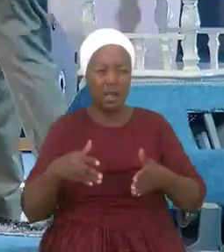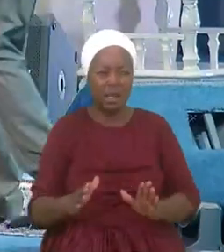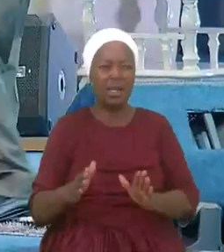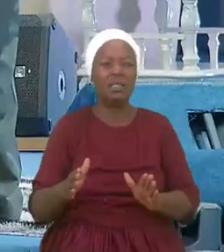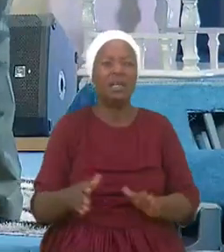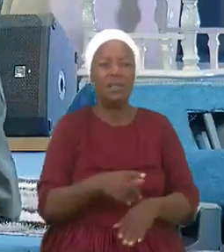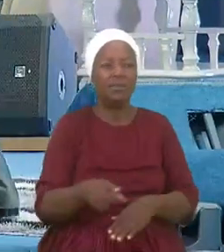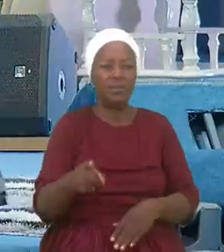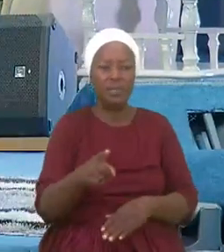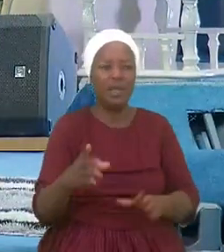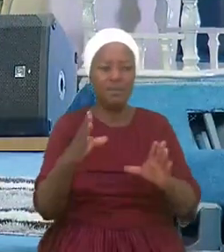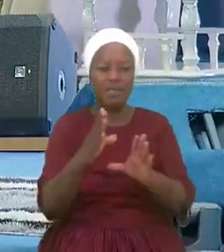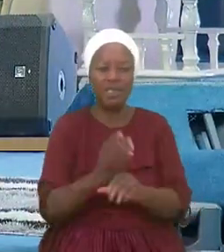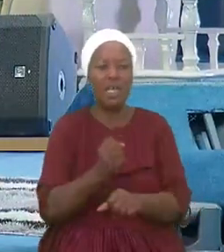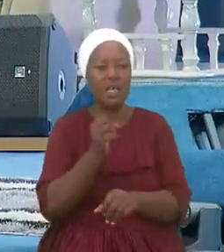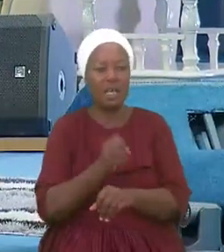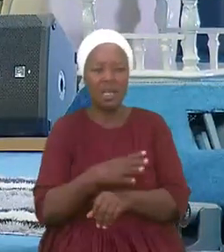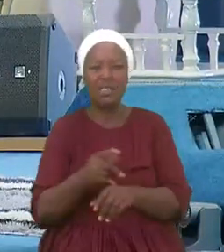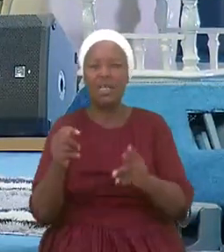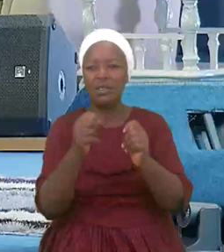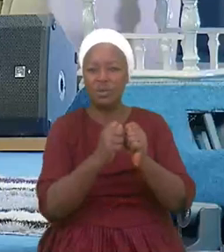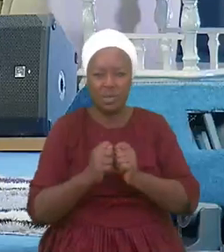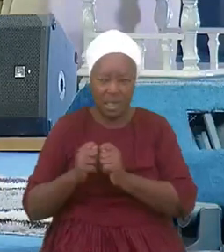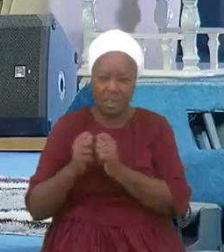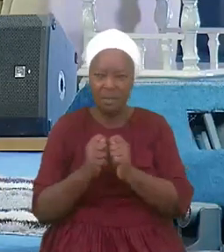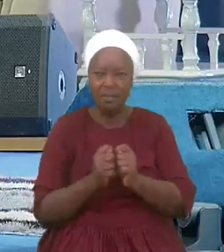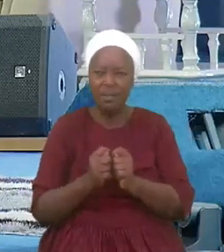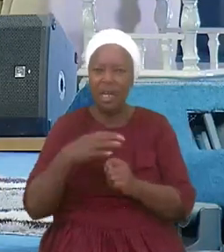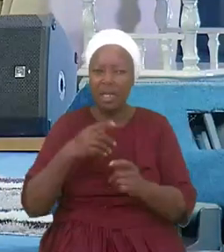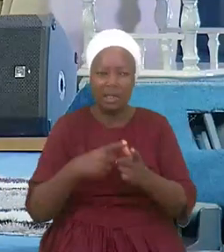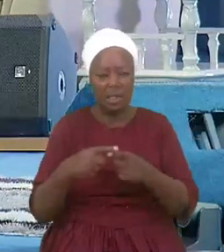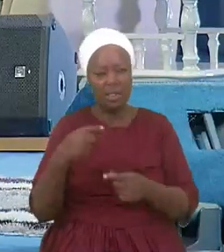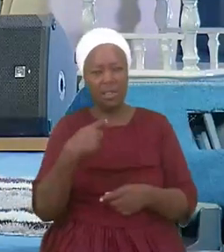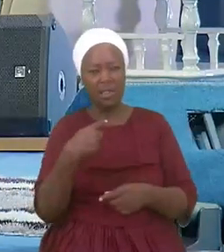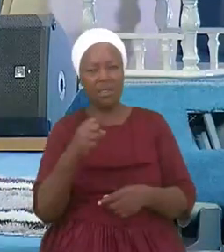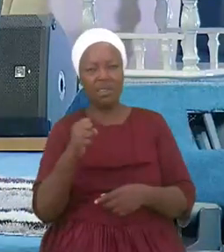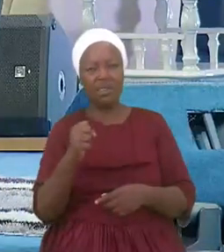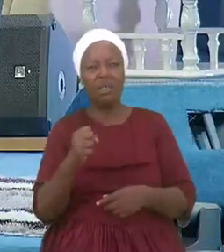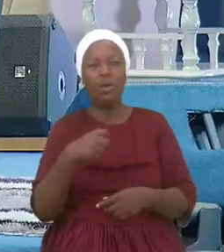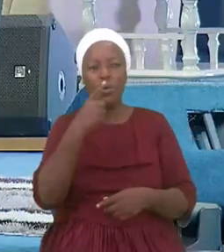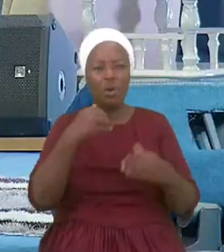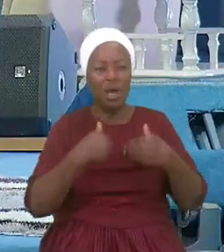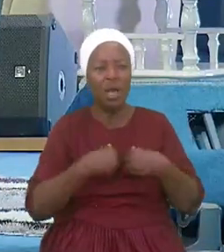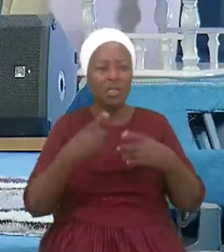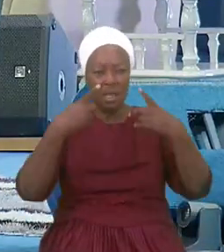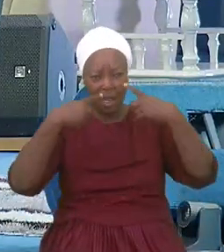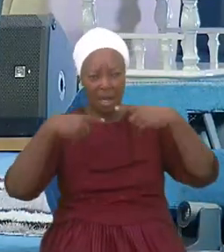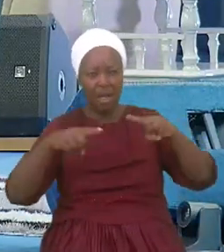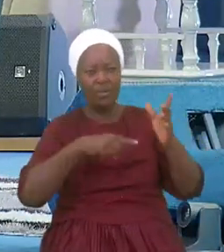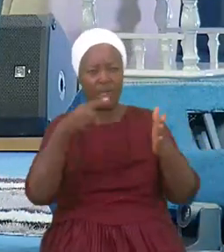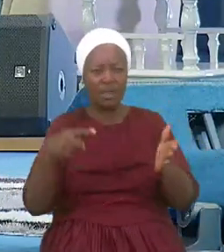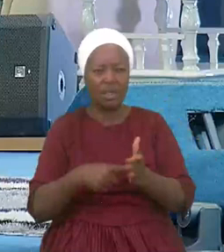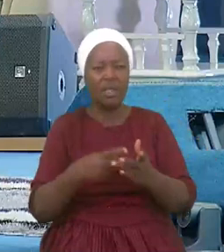le et faites-les venir qu'ils prennent conseil les uns des